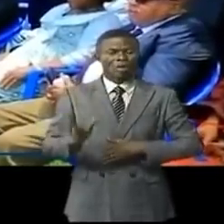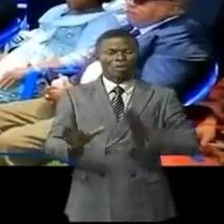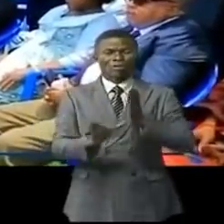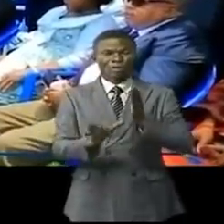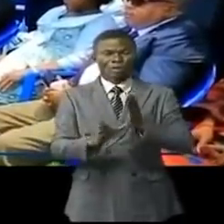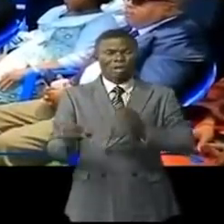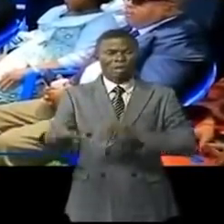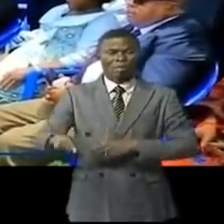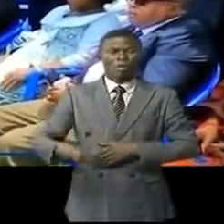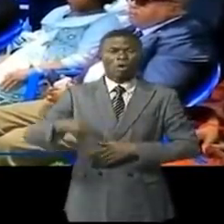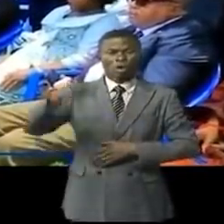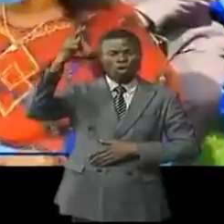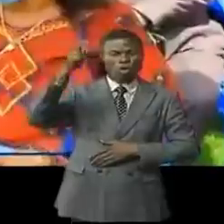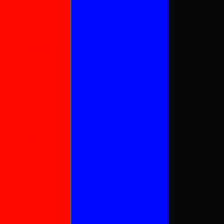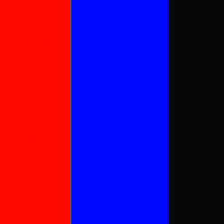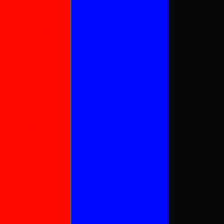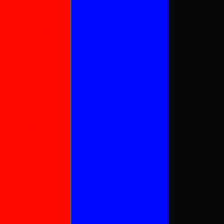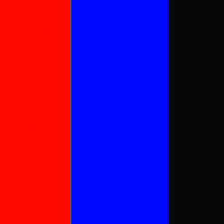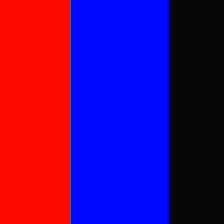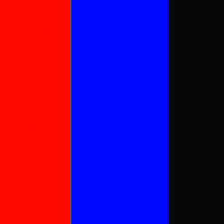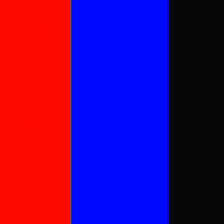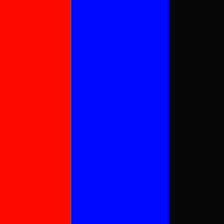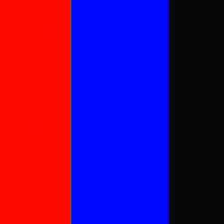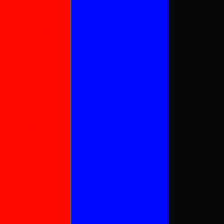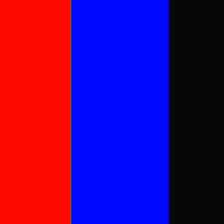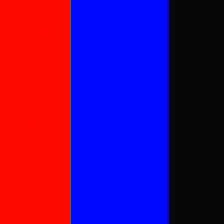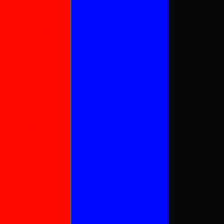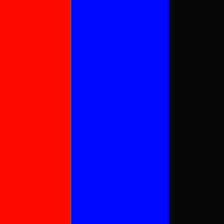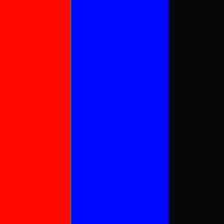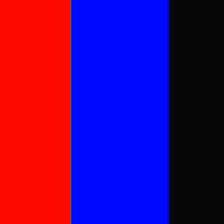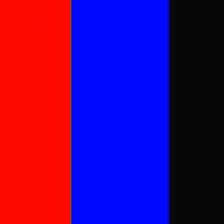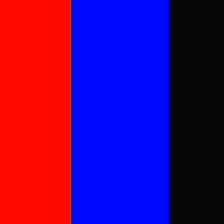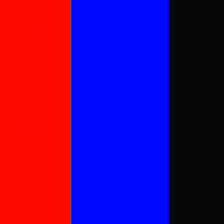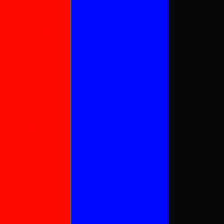province du Haut-Lomami, Kabamba Ilunga,